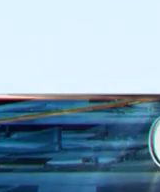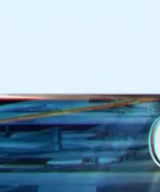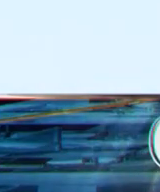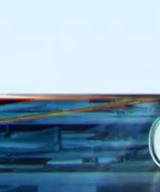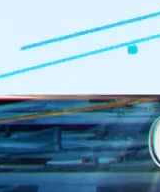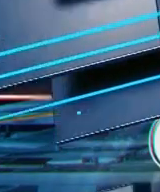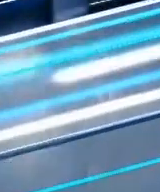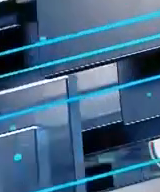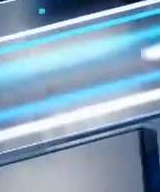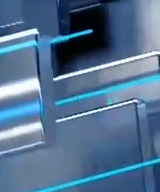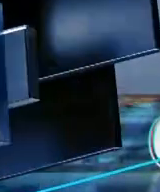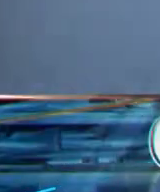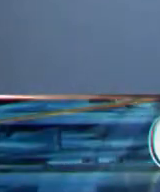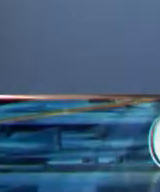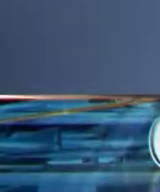местах.